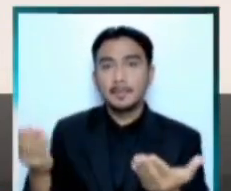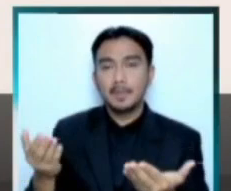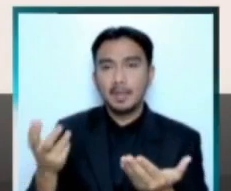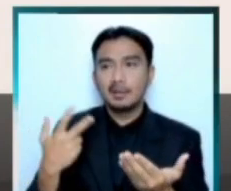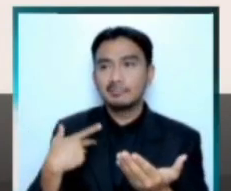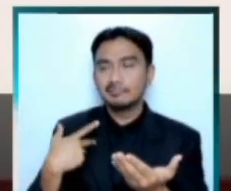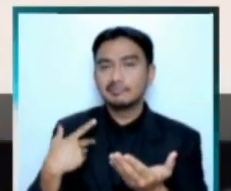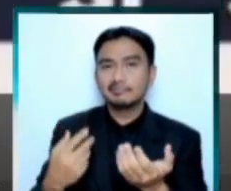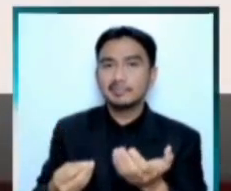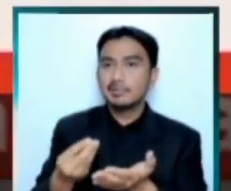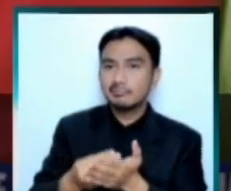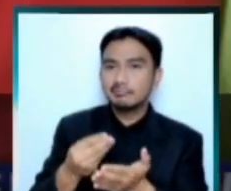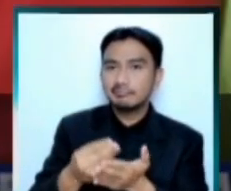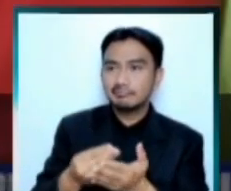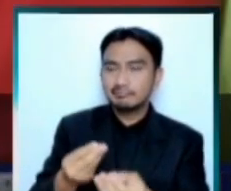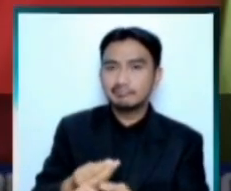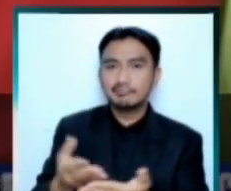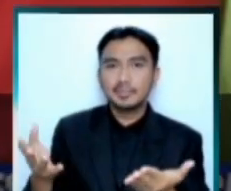kanila.